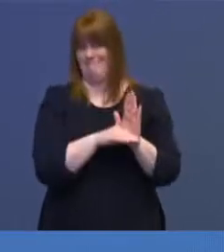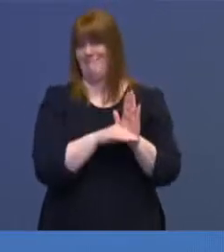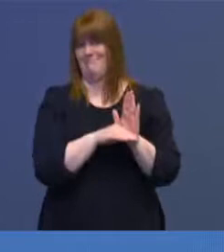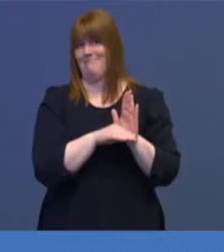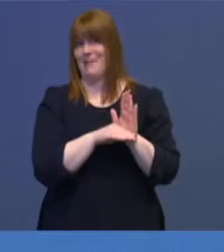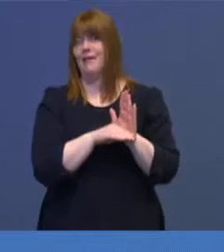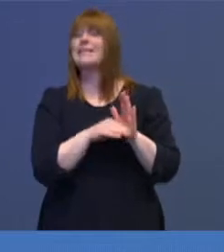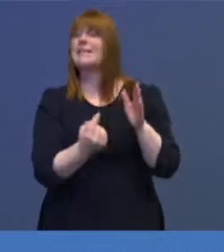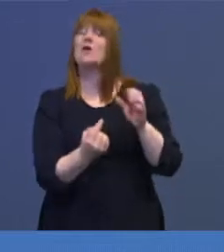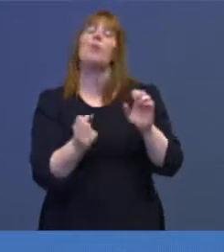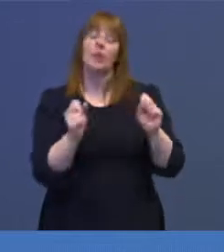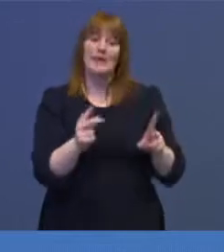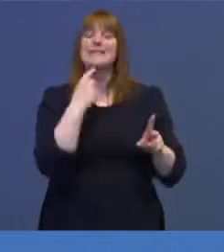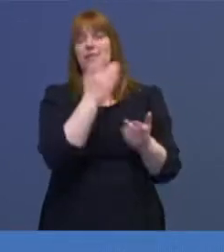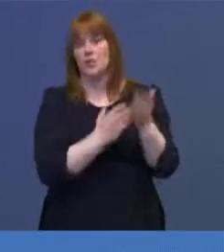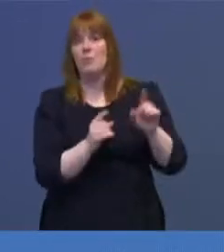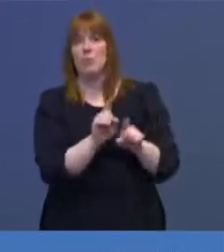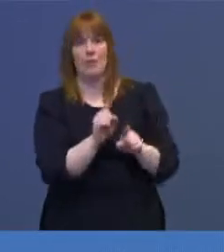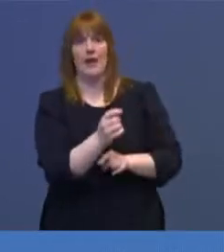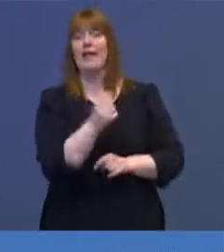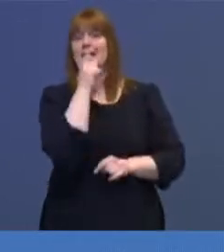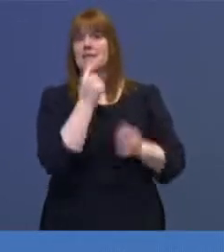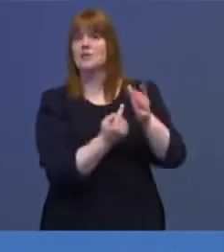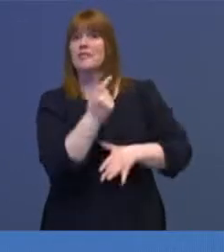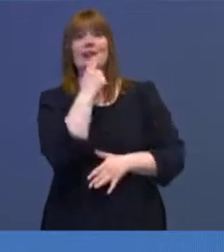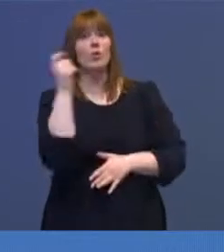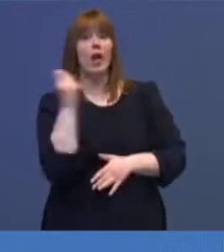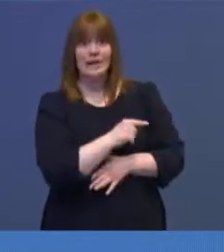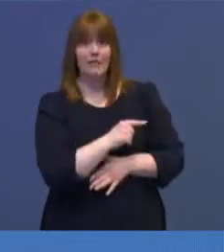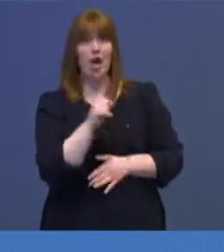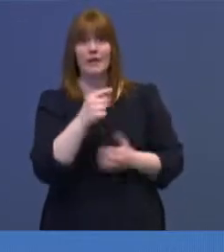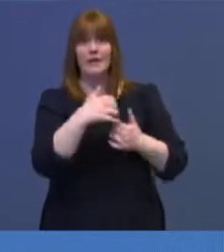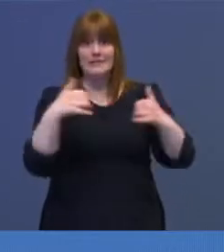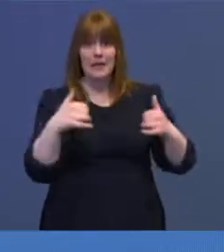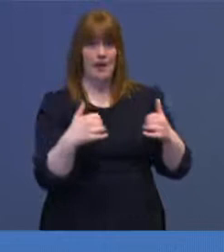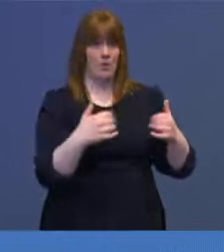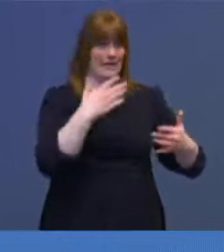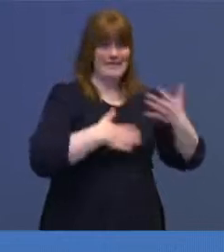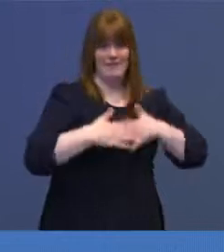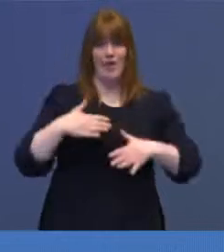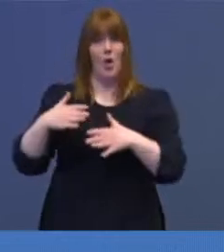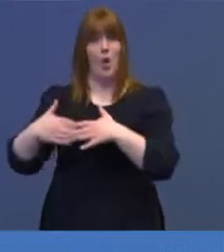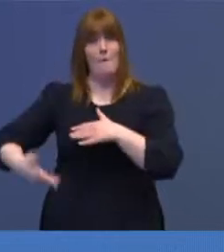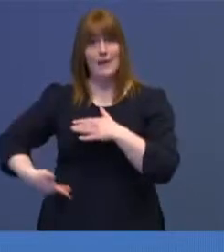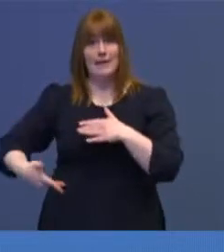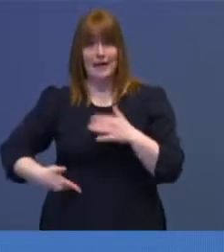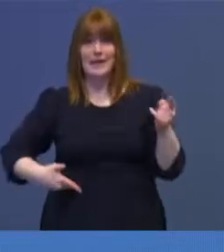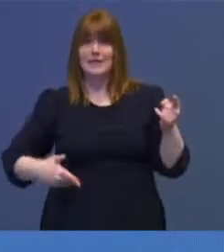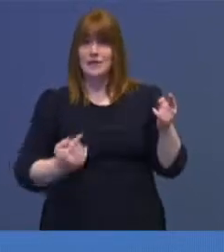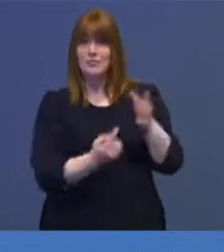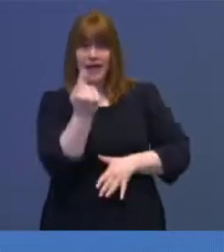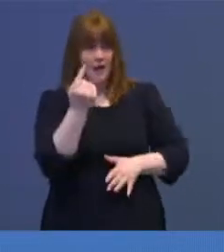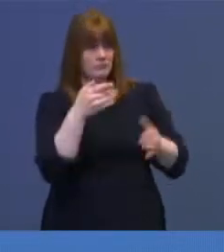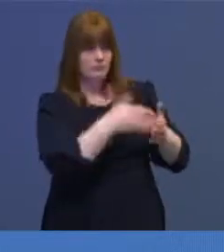skjer i Ukraina nå, hvor man ikke skiller mellom sivile og militære, sivile blir utsatt for militære angrep, åpenbart brudd på